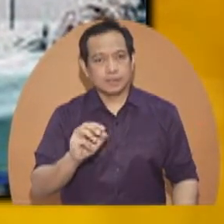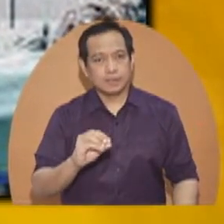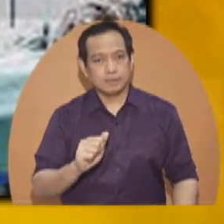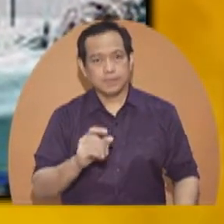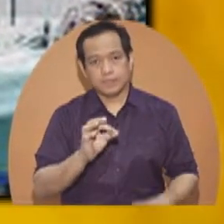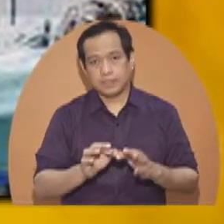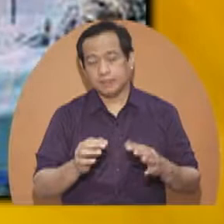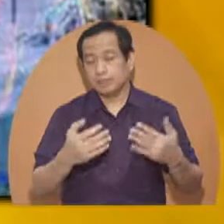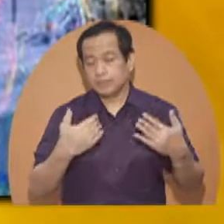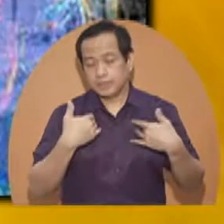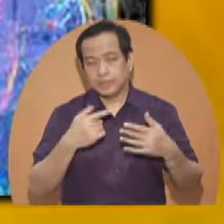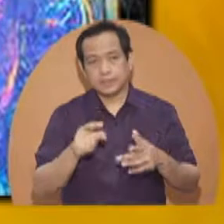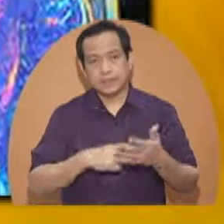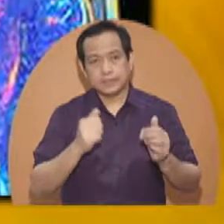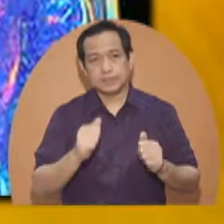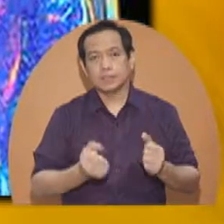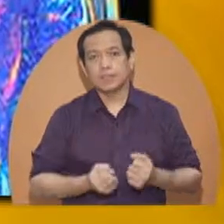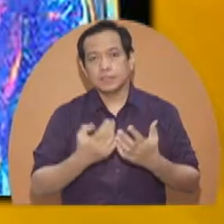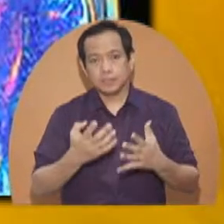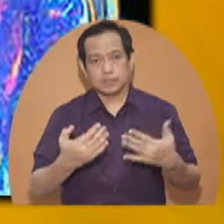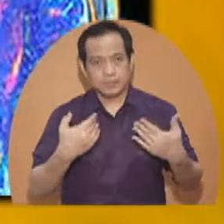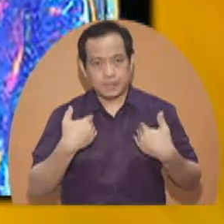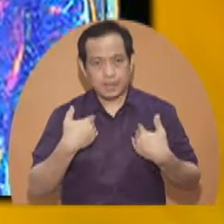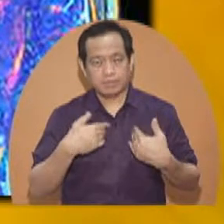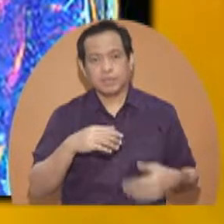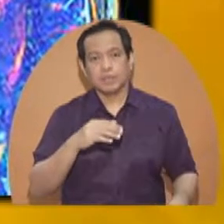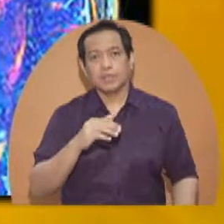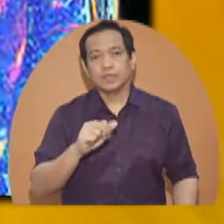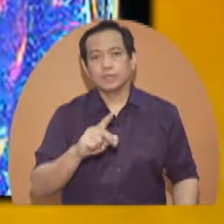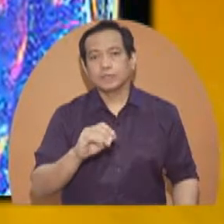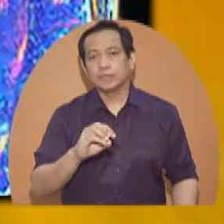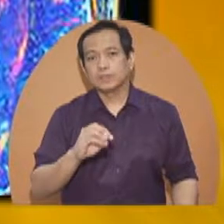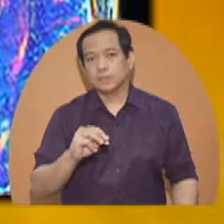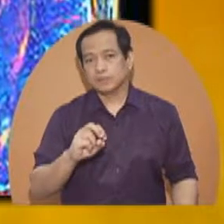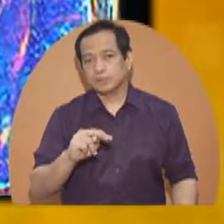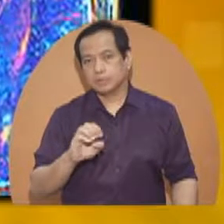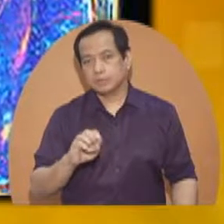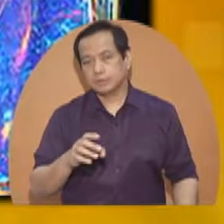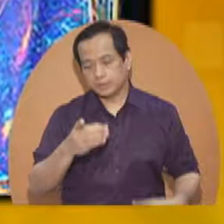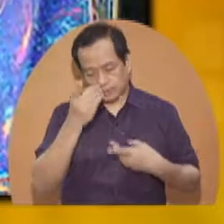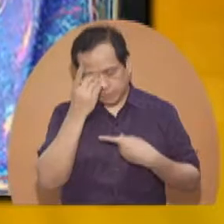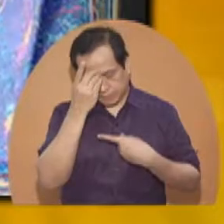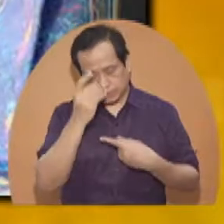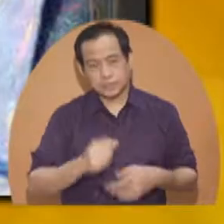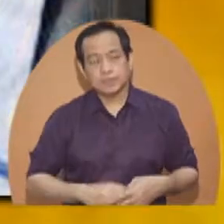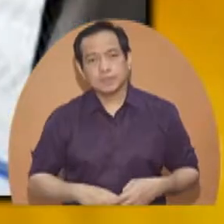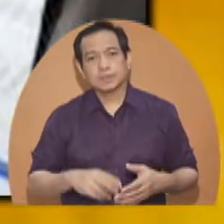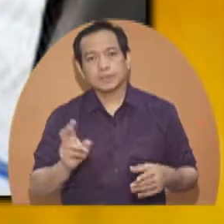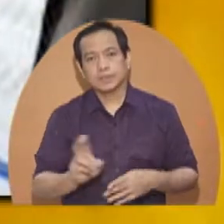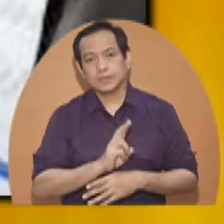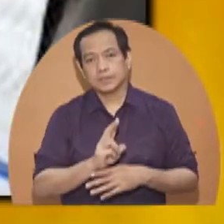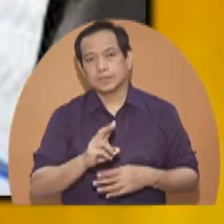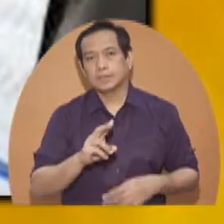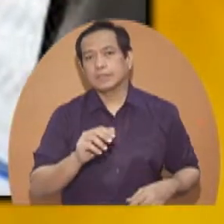teratoma. Kung mayroon, maaaring ito'y maging sanhi ng pagkakaroon ng autoimmune disease.